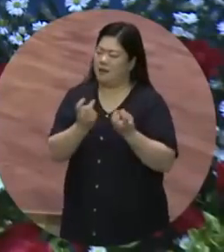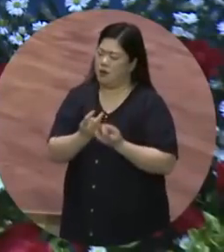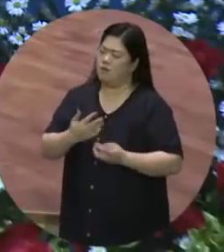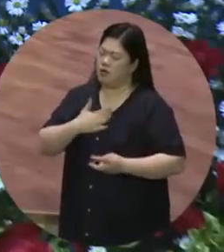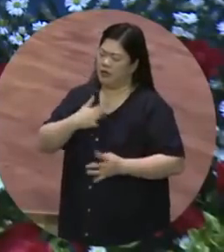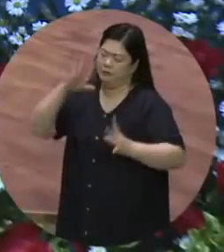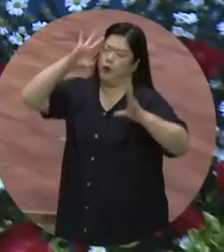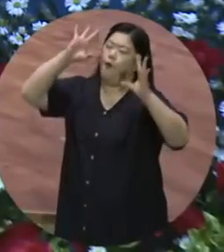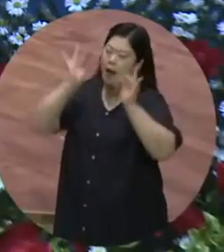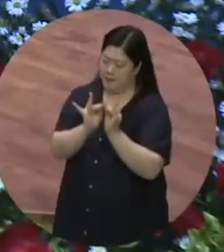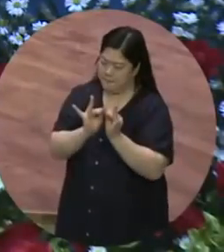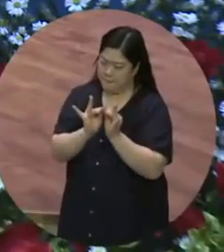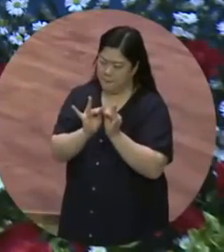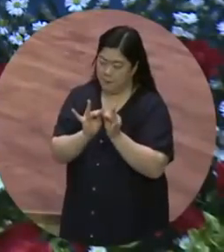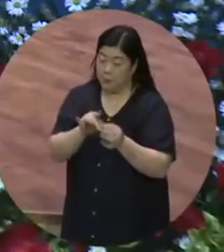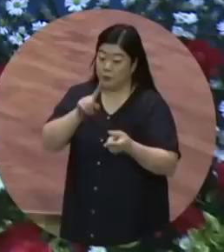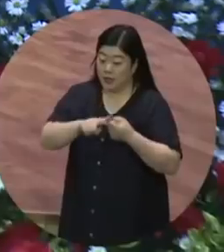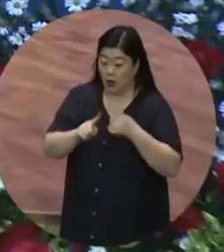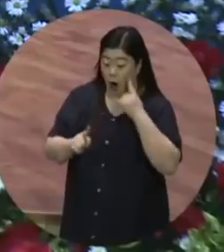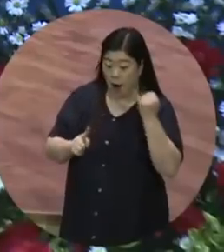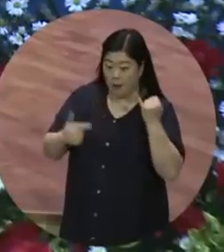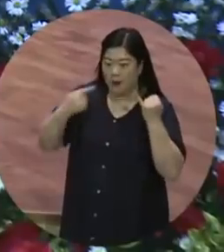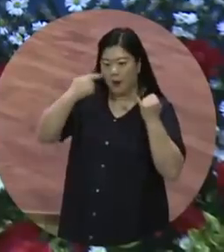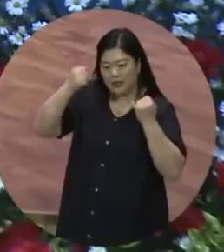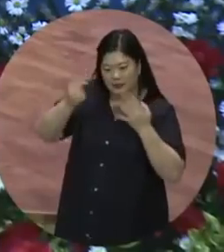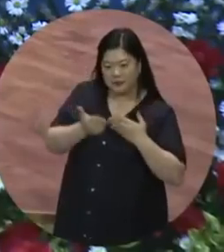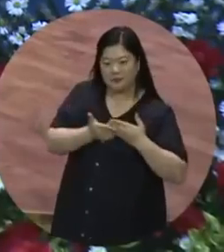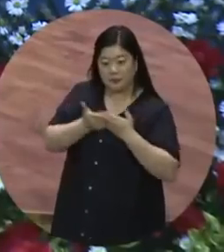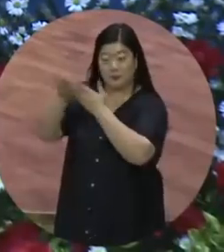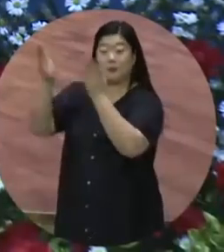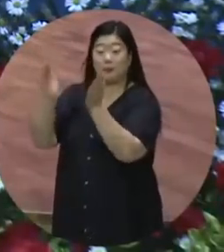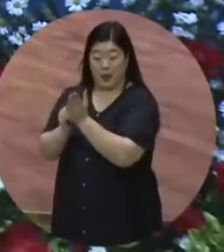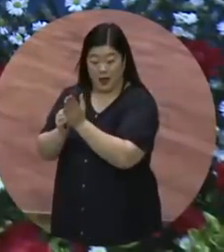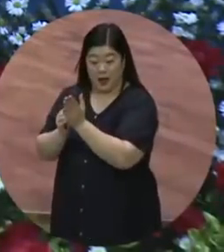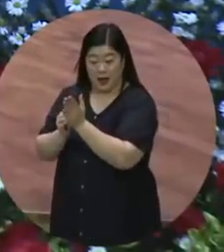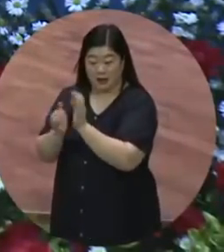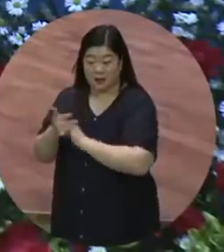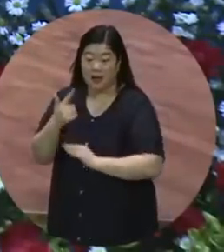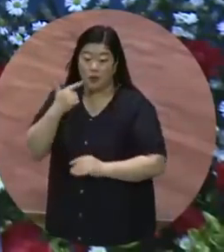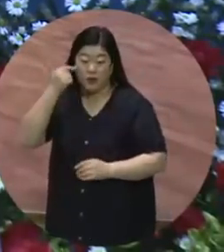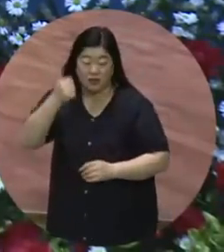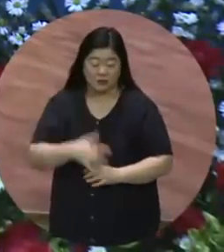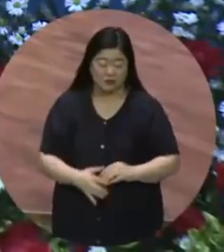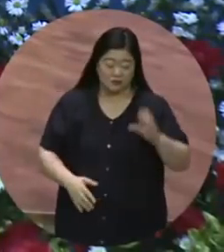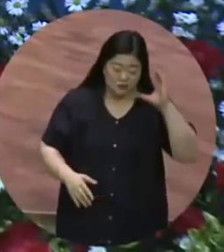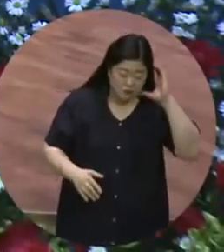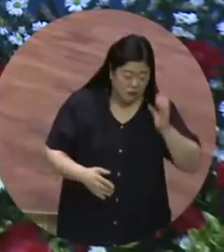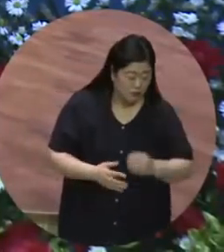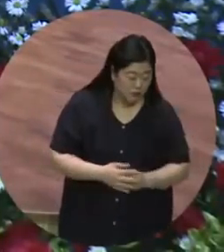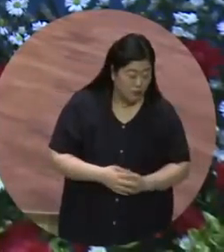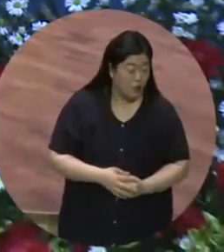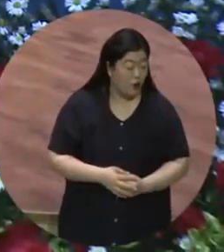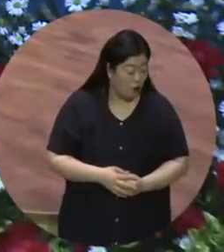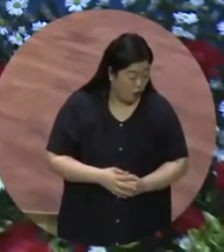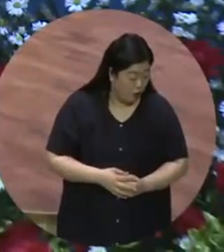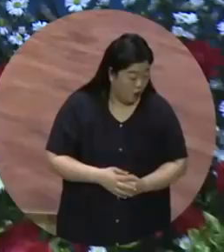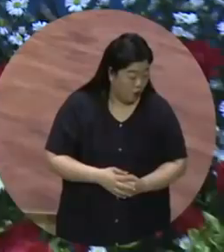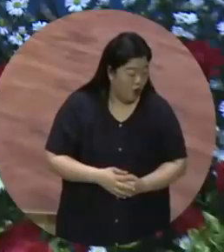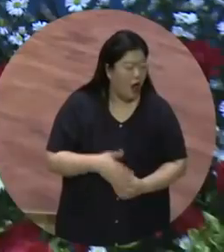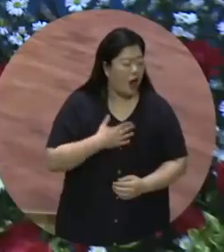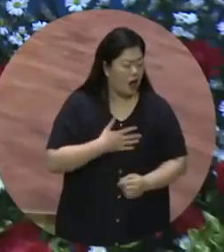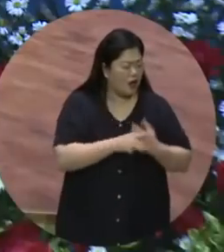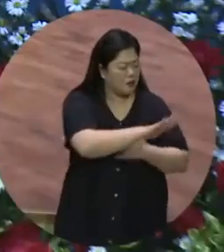라고 그렇게 말을 그렇게 하니까 목사님이 그 말을 중단하고 나와서 우리 바깥 정원에